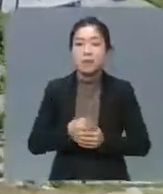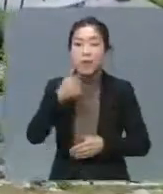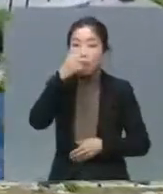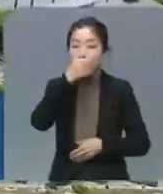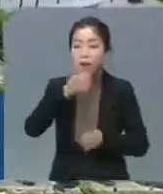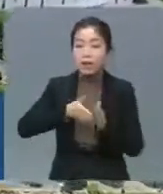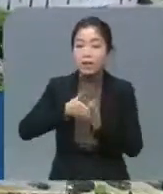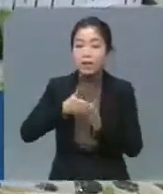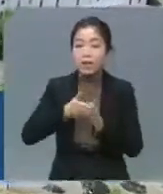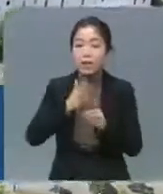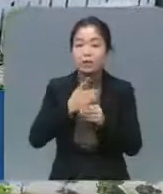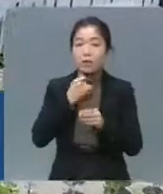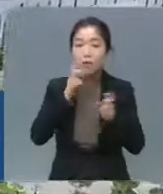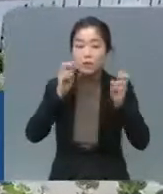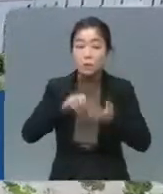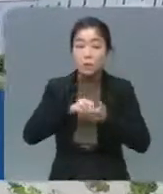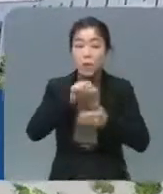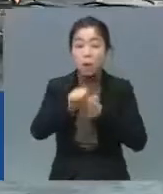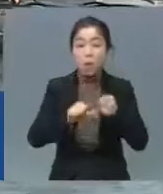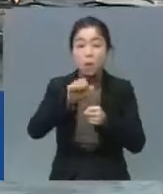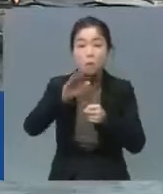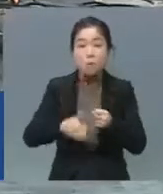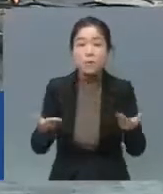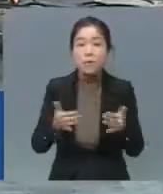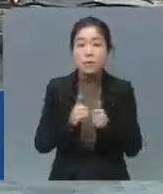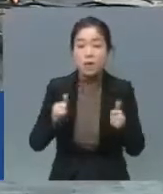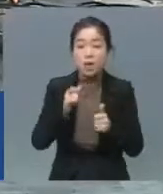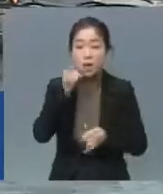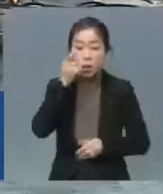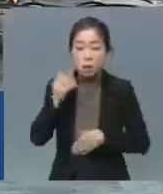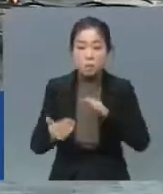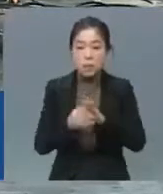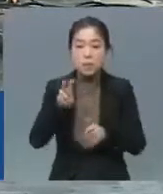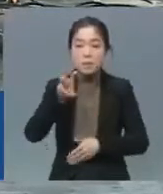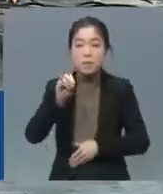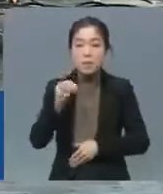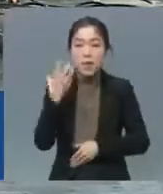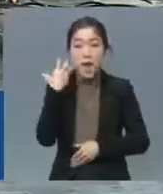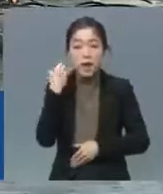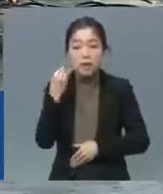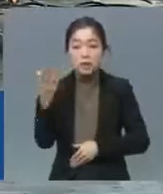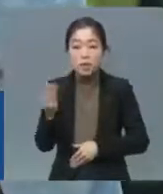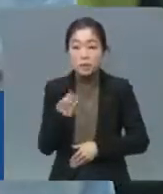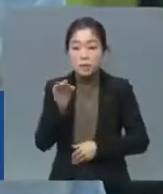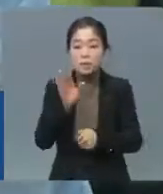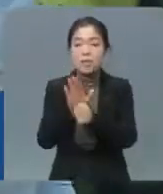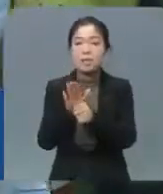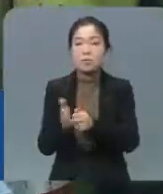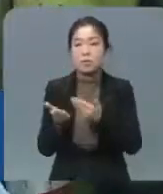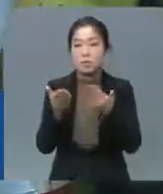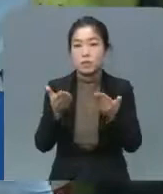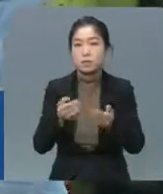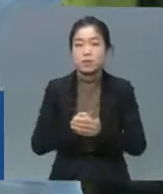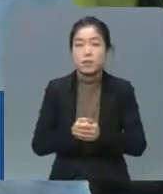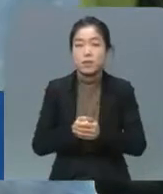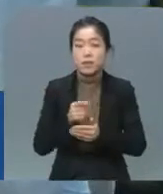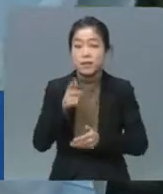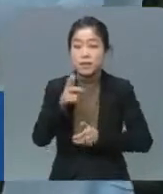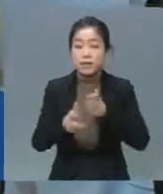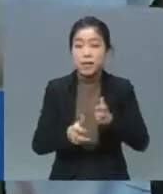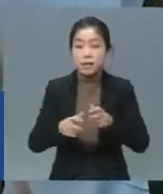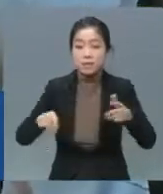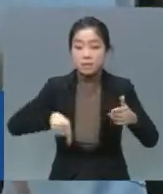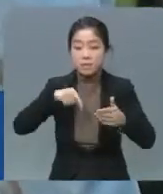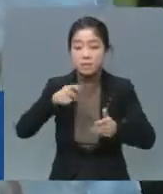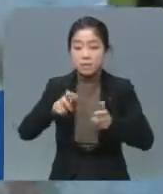광양시가 중소기업 입사 5년 미만의 근로자에게 월 최대 30만 원의 기숙사 임차비를 지원합니다. 이 사업은 지역